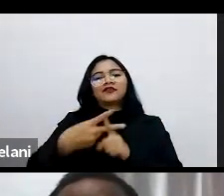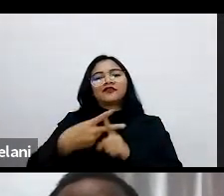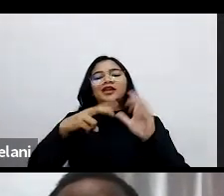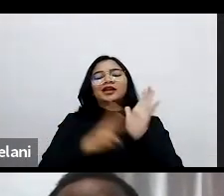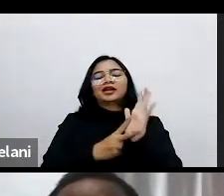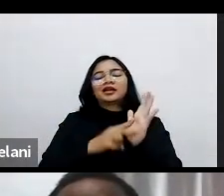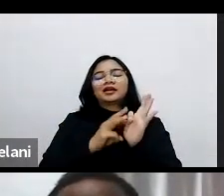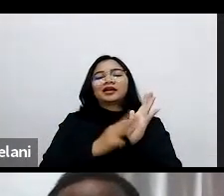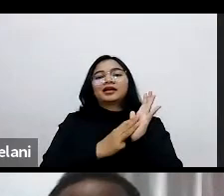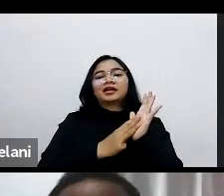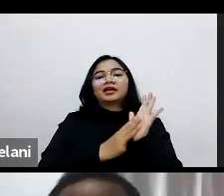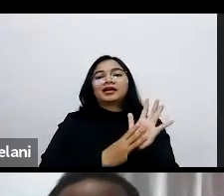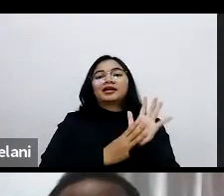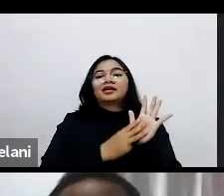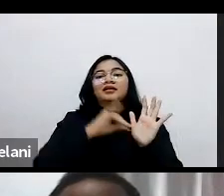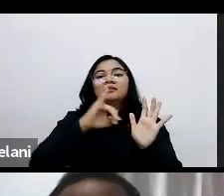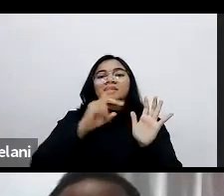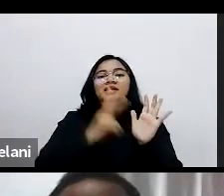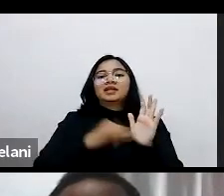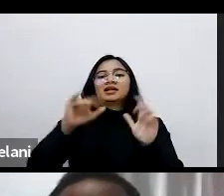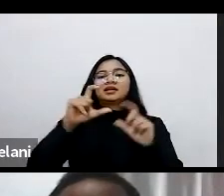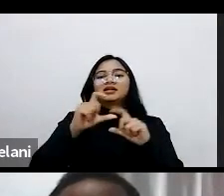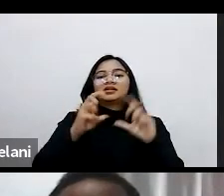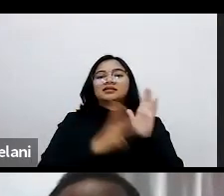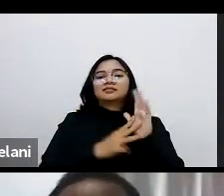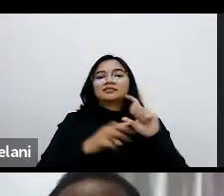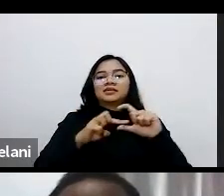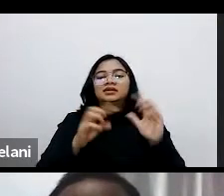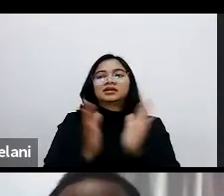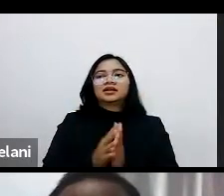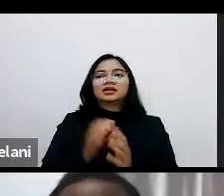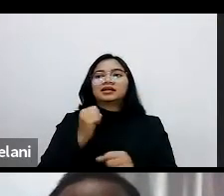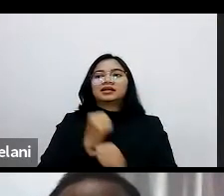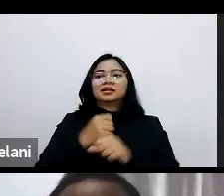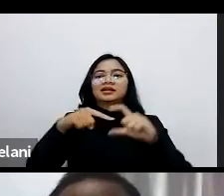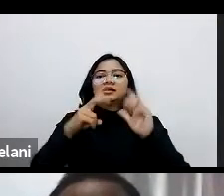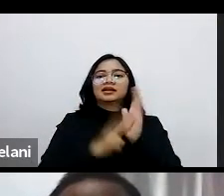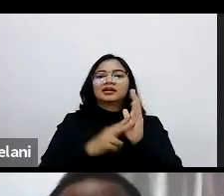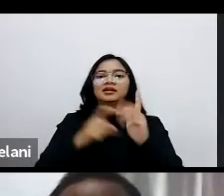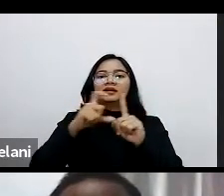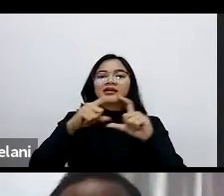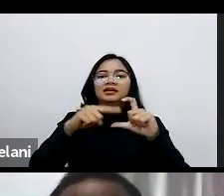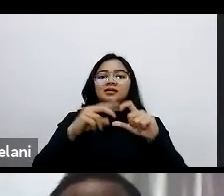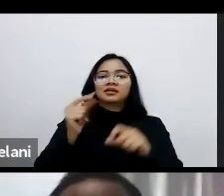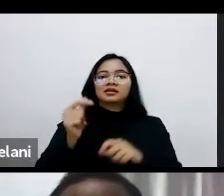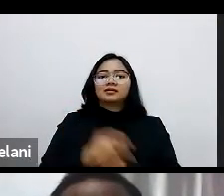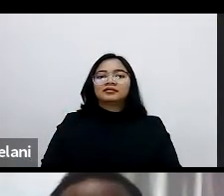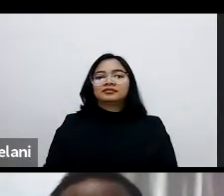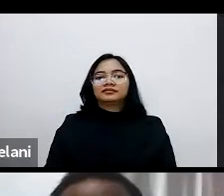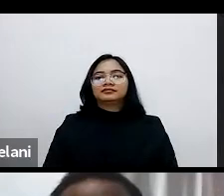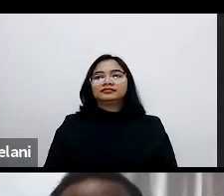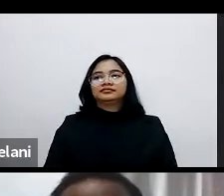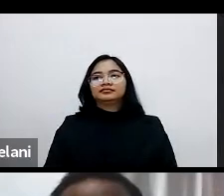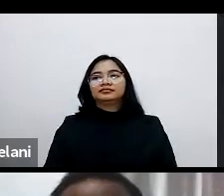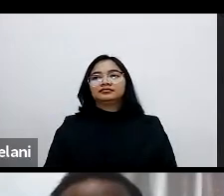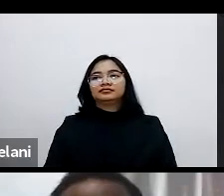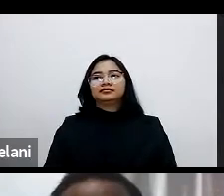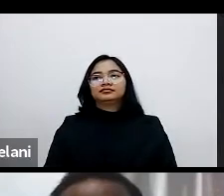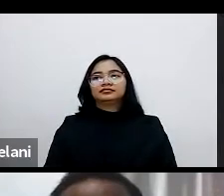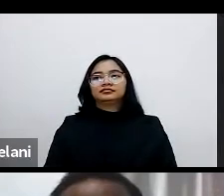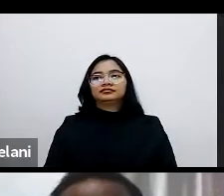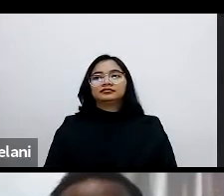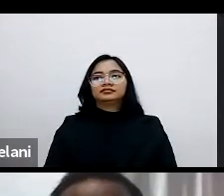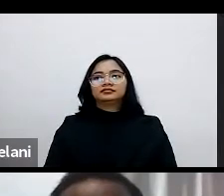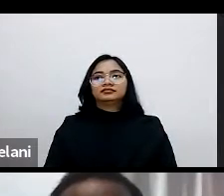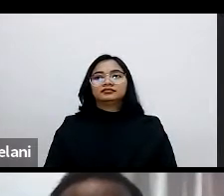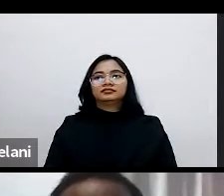gitu. Silakan Mbak Intan. Iya. Oh iya, ternyata saya tidak harus pergi